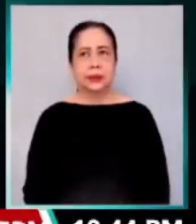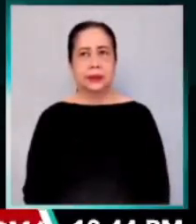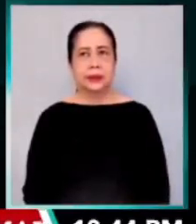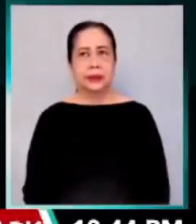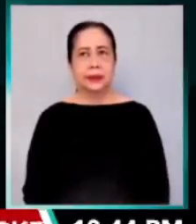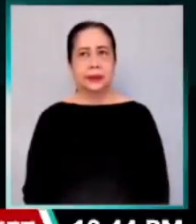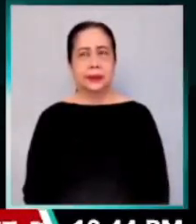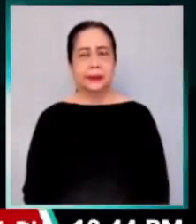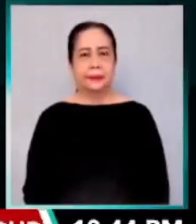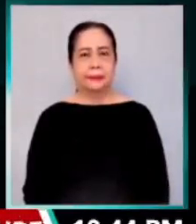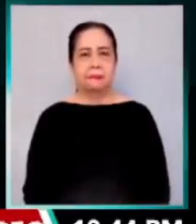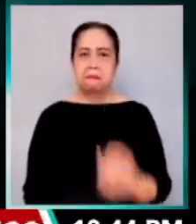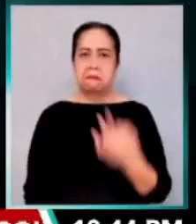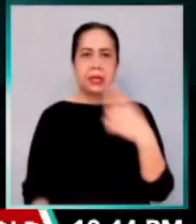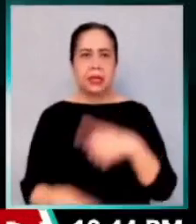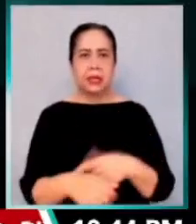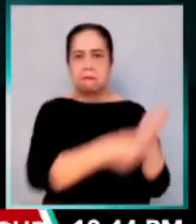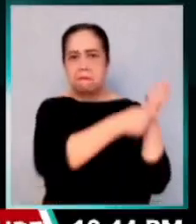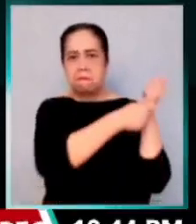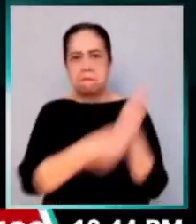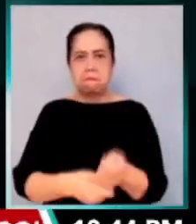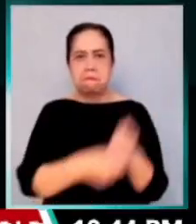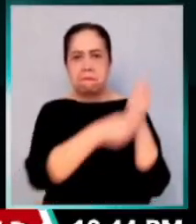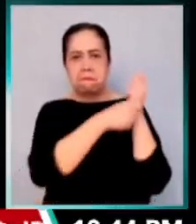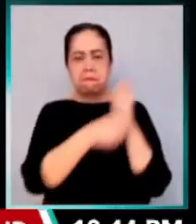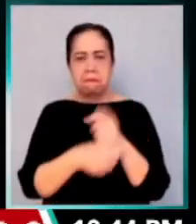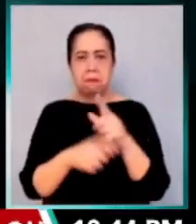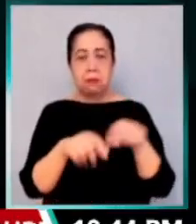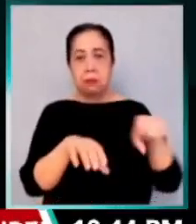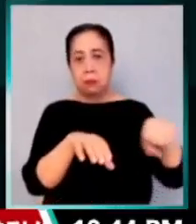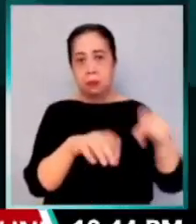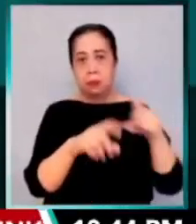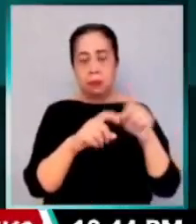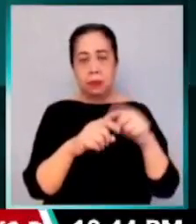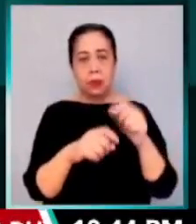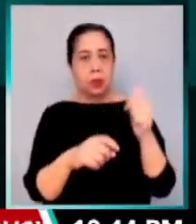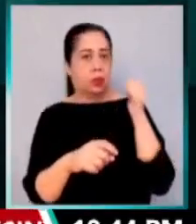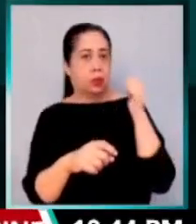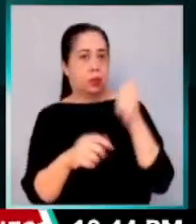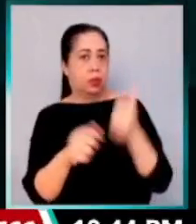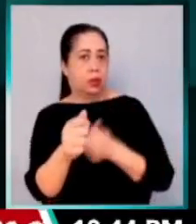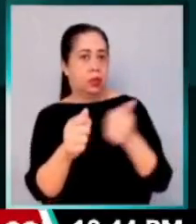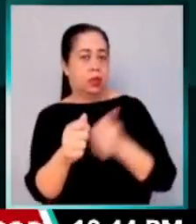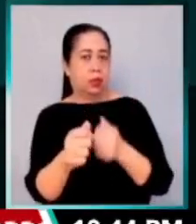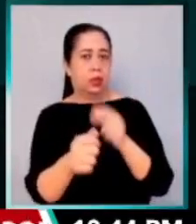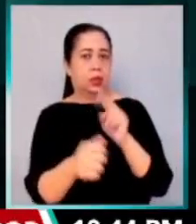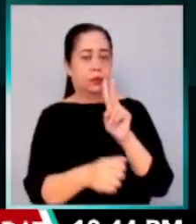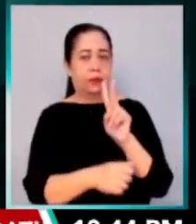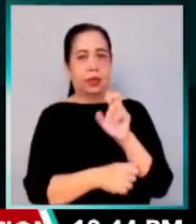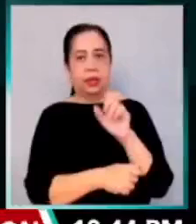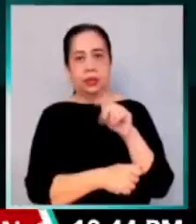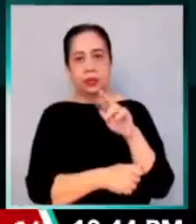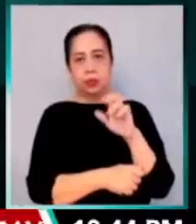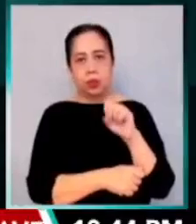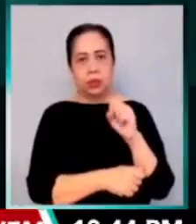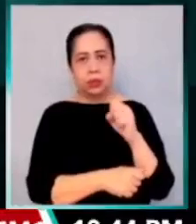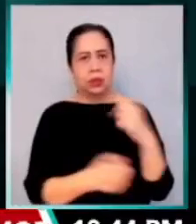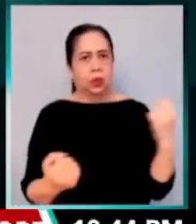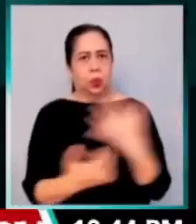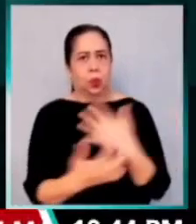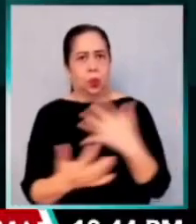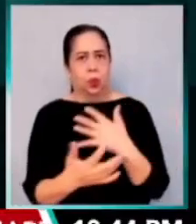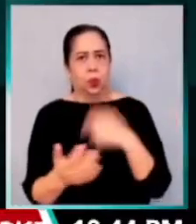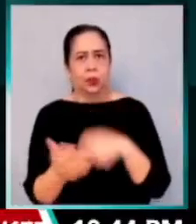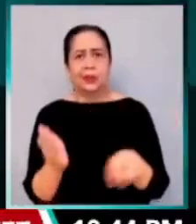Ilang beses na hinampas ng angkas ng tricycle ang likuran ng hinahabol nilang UV Express. Takot na takot ang mga sakay